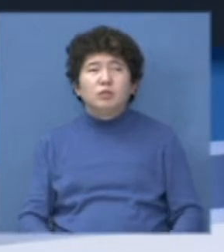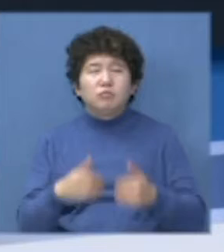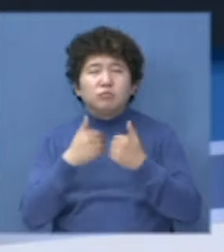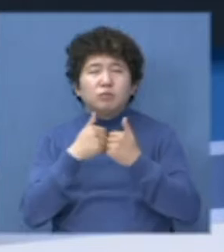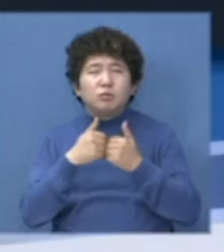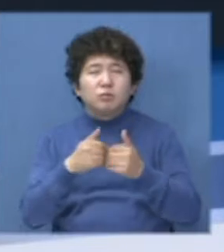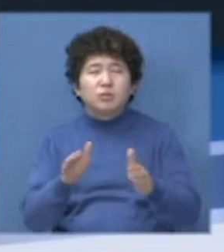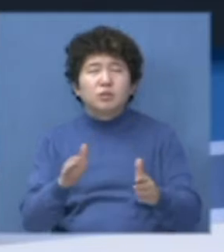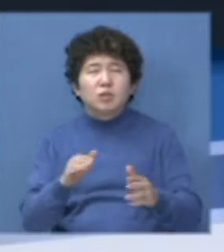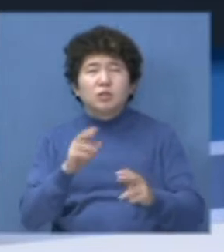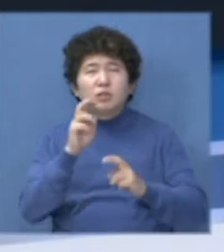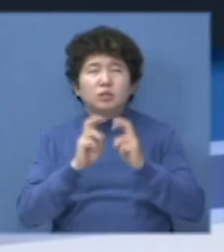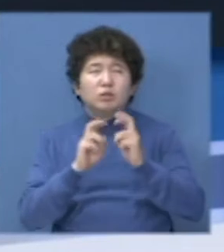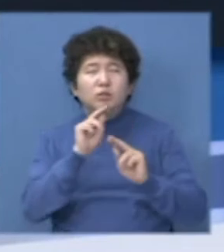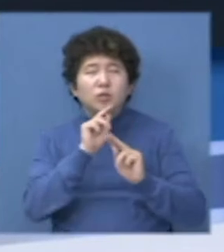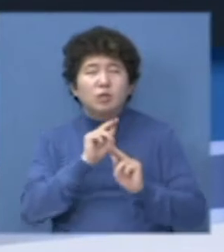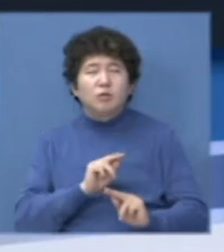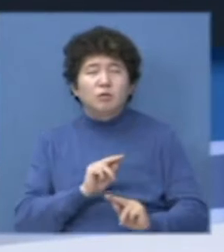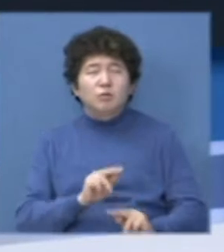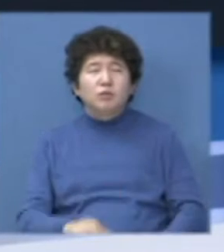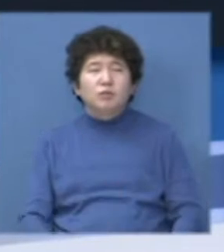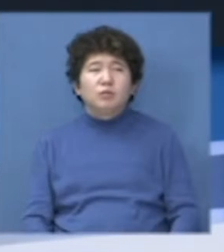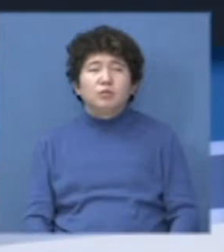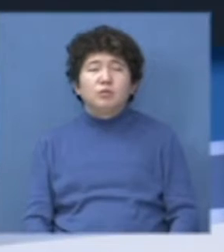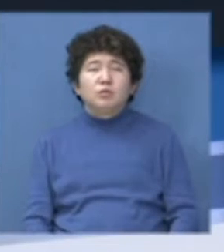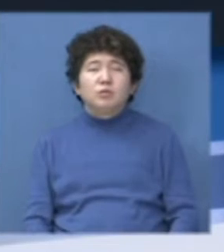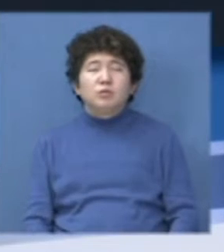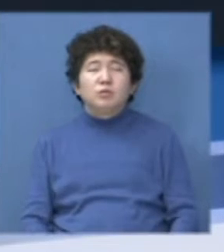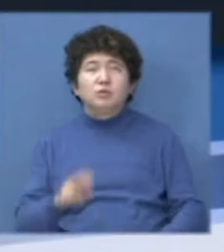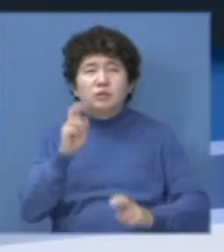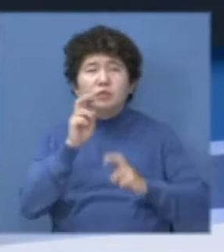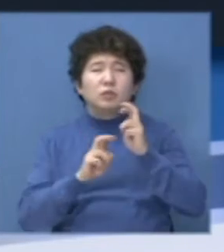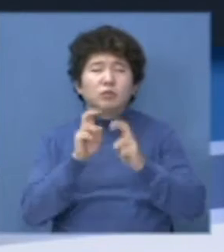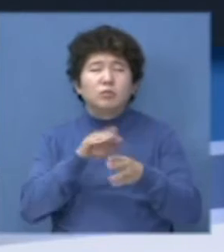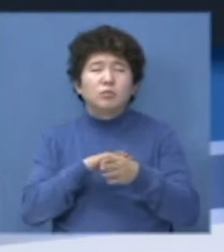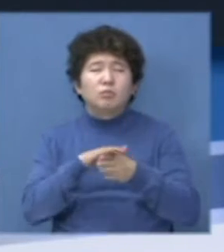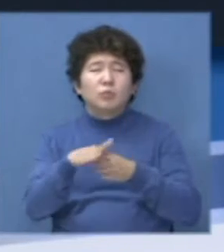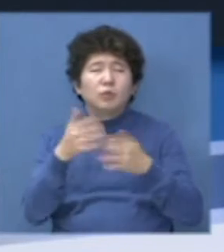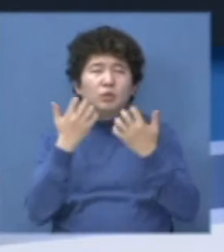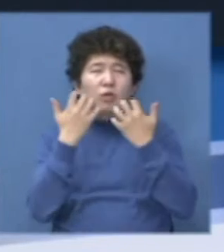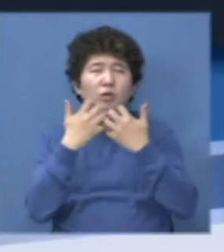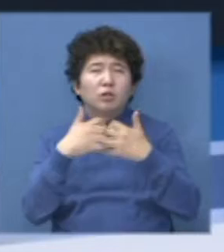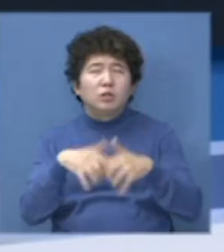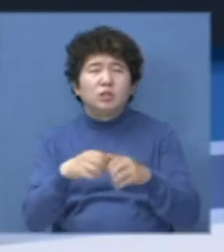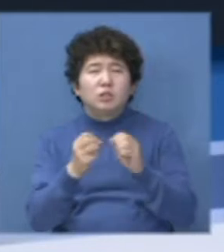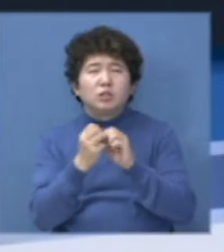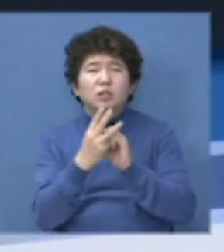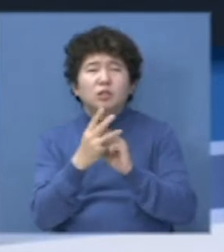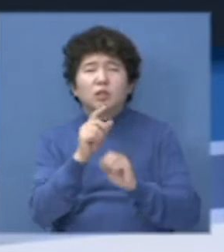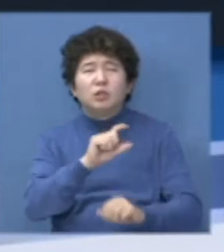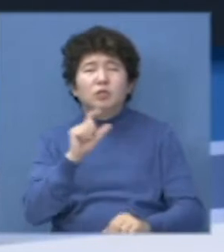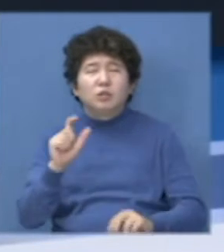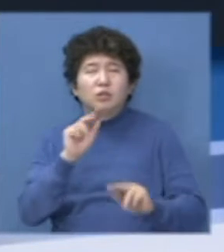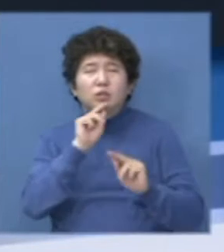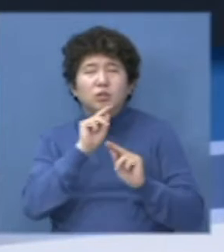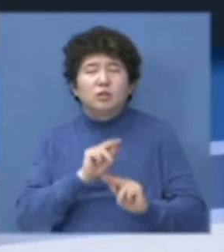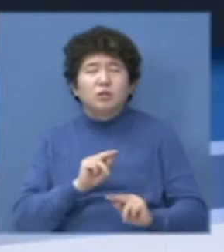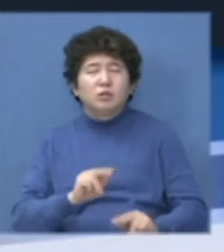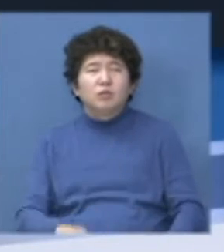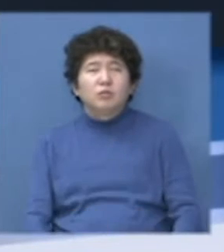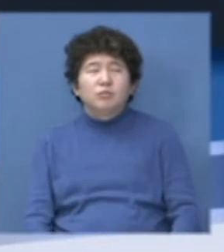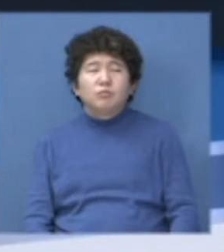өндіріс орны жұмыс істеп тұр. 3 модульден тұратын зауыт толық автоматтандырылған. 13 адам тұрақты жұмыс орнымен